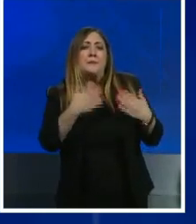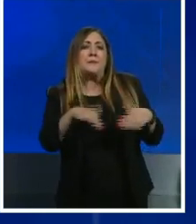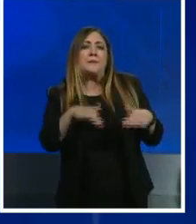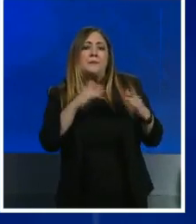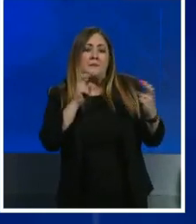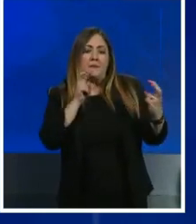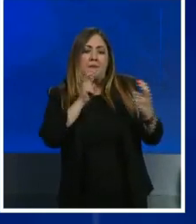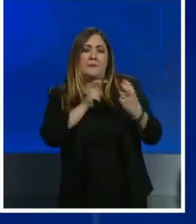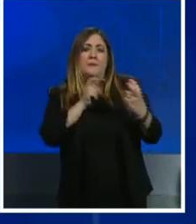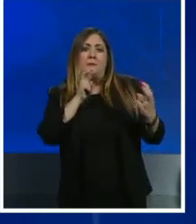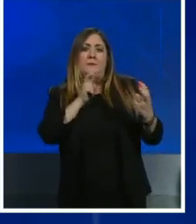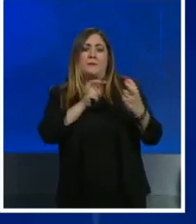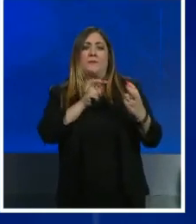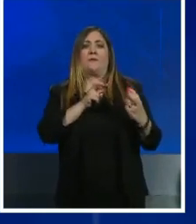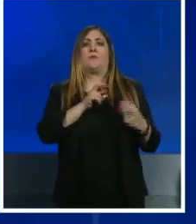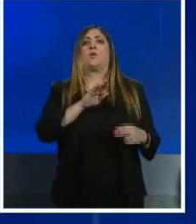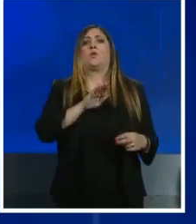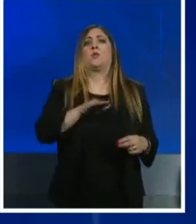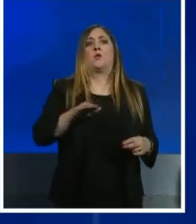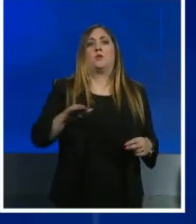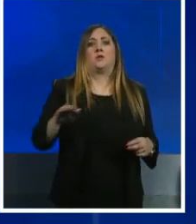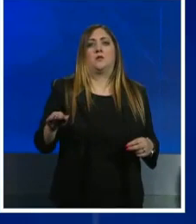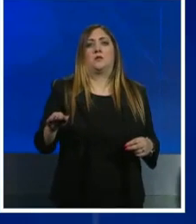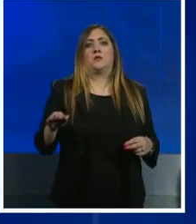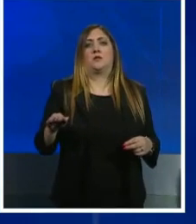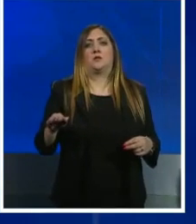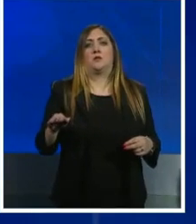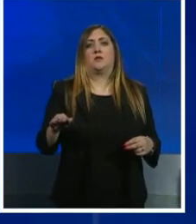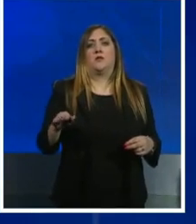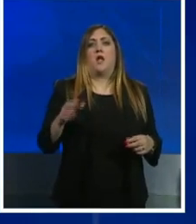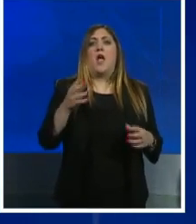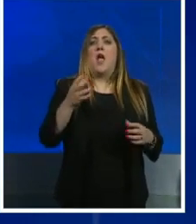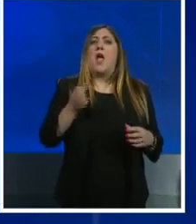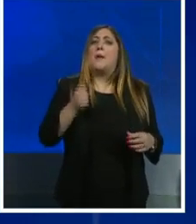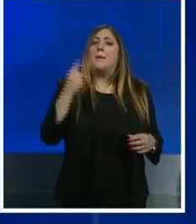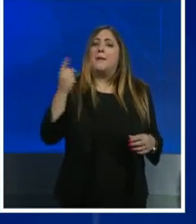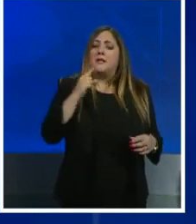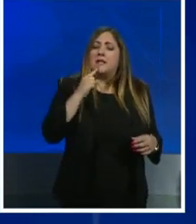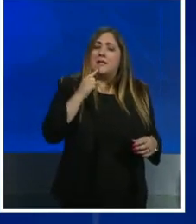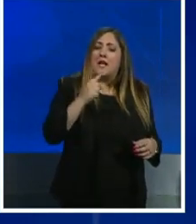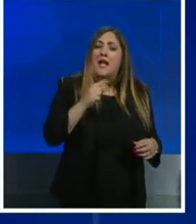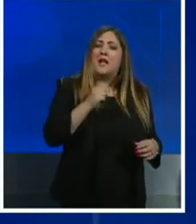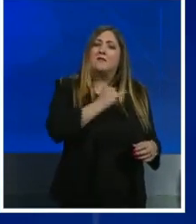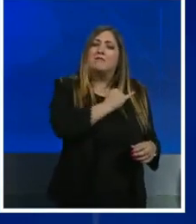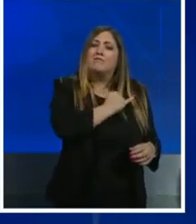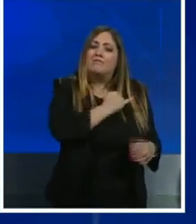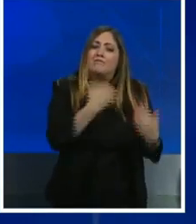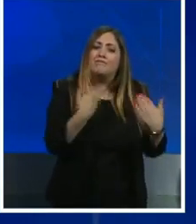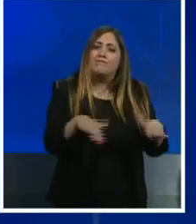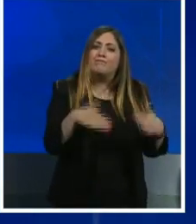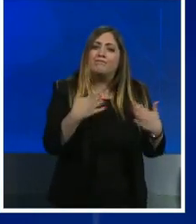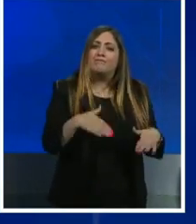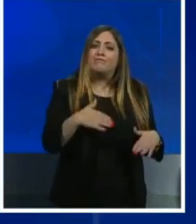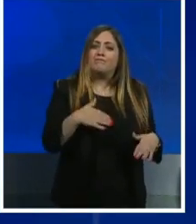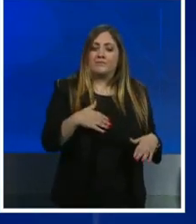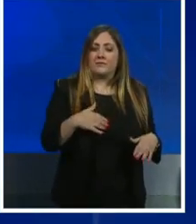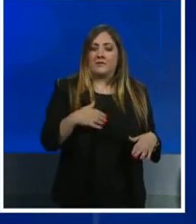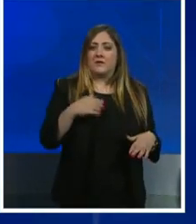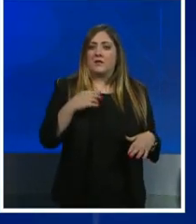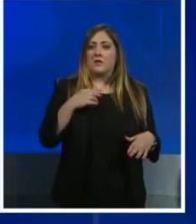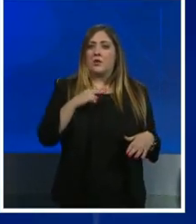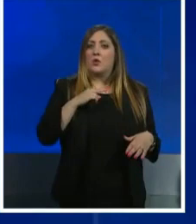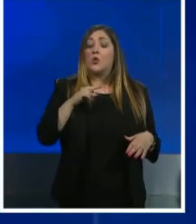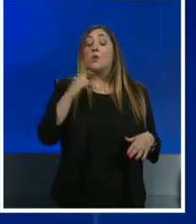ta' mibeda kontra dawn in-nies. Hemm min ixerret il-kliem b'mod sfaċċat u hemm min